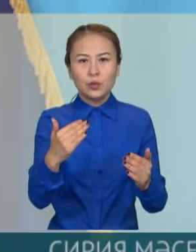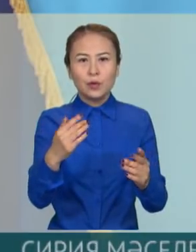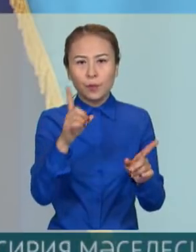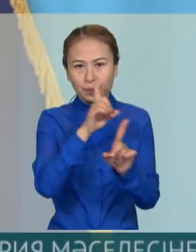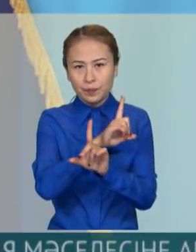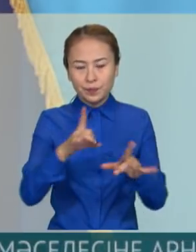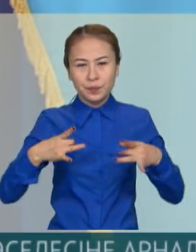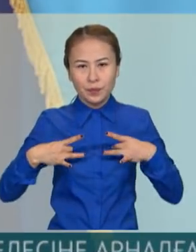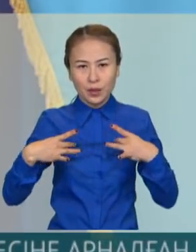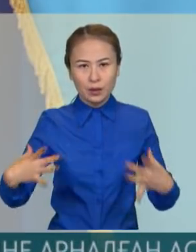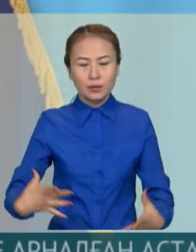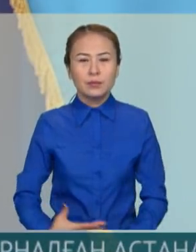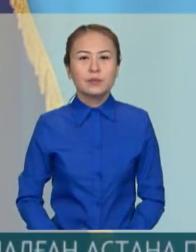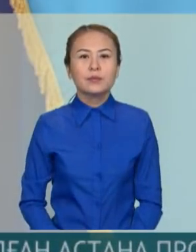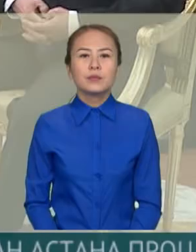мерейлі күн әрине.